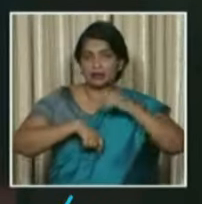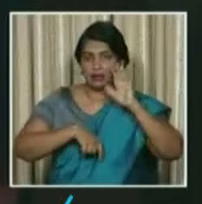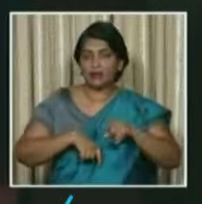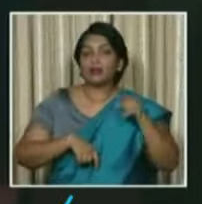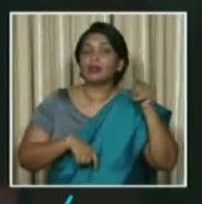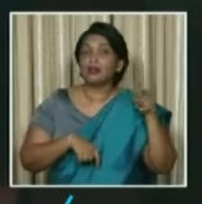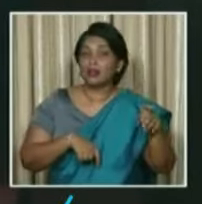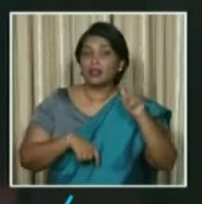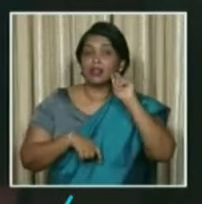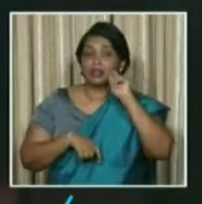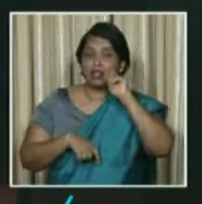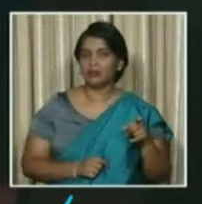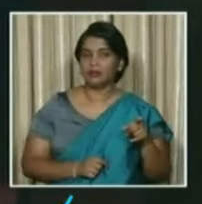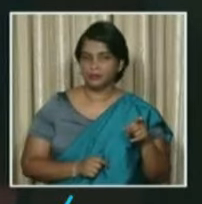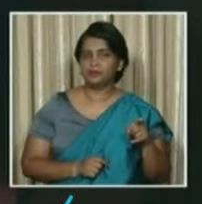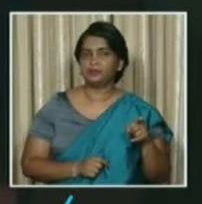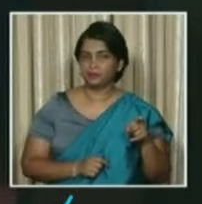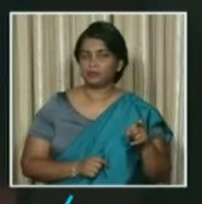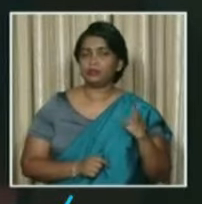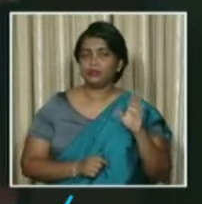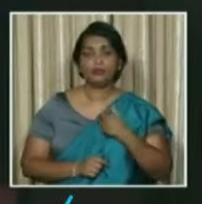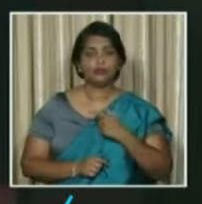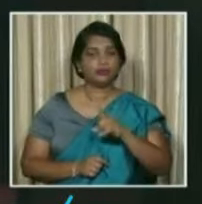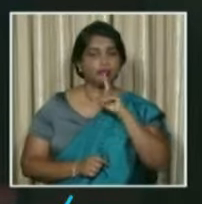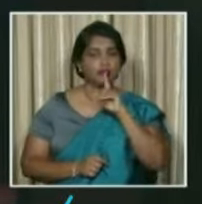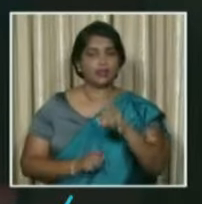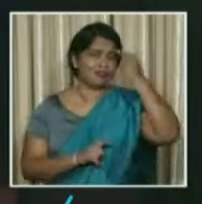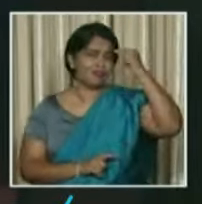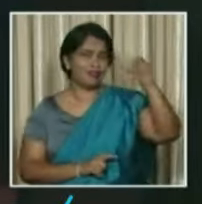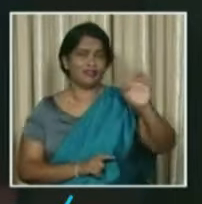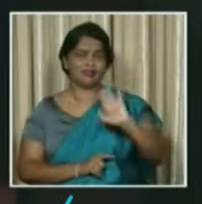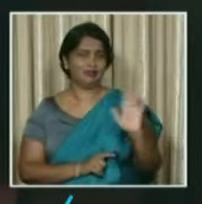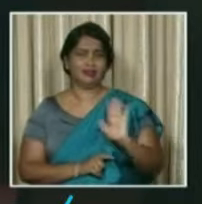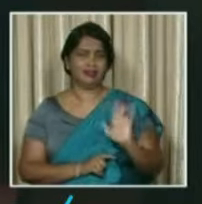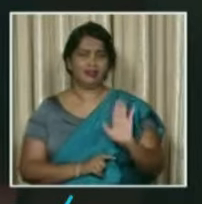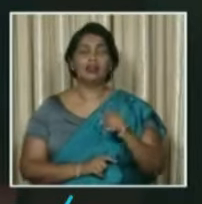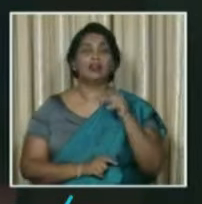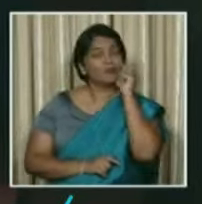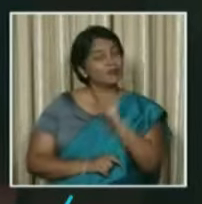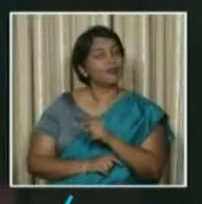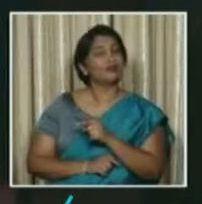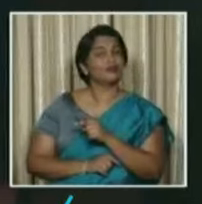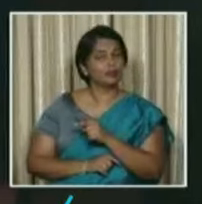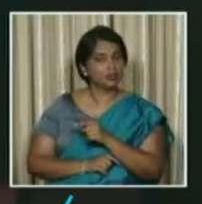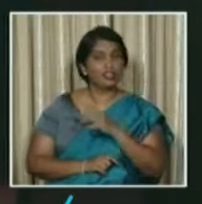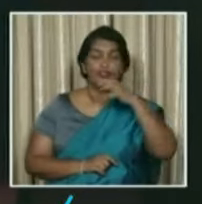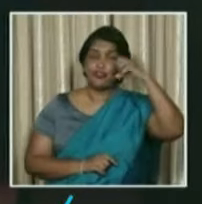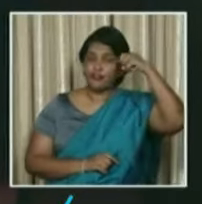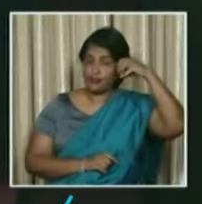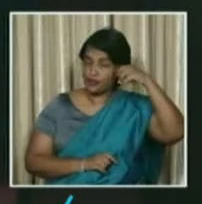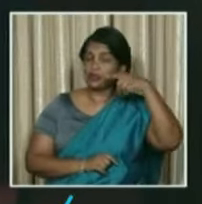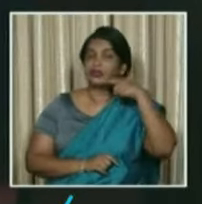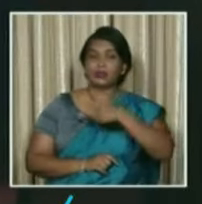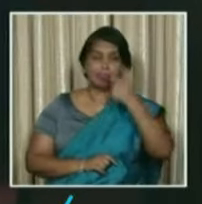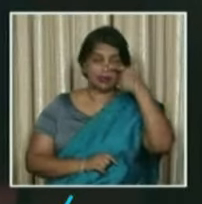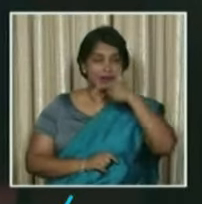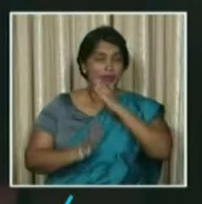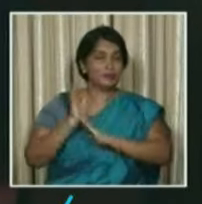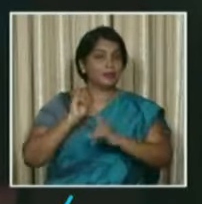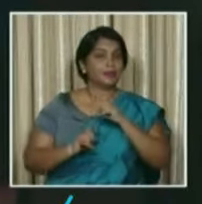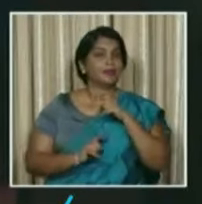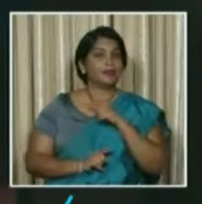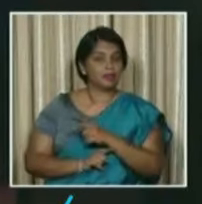ඒ තාත්තා මිය ගිහිල්ලා තිබෙනවා. මම මේ කතා කරන්නේ ඇමතිවරු පිළිබඳ නෙමෙයි. මේ පිළිබඳව විදුලි බල හා බලශක්ති